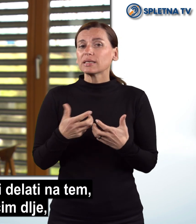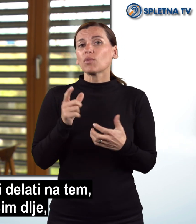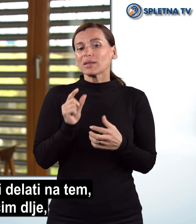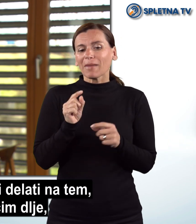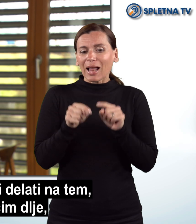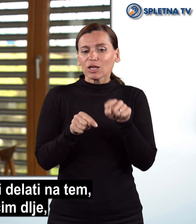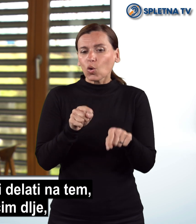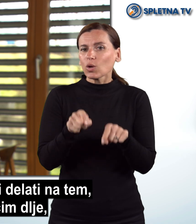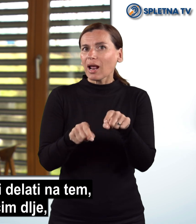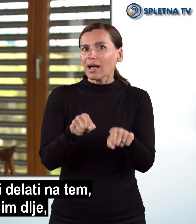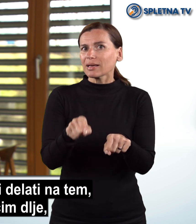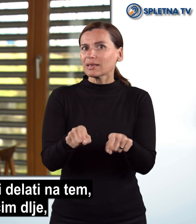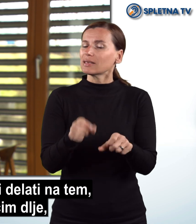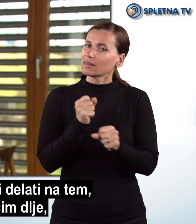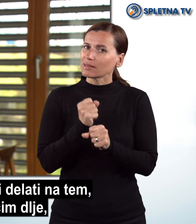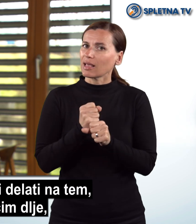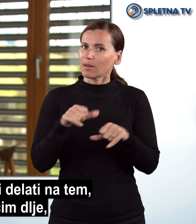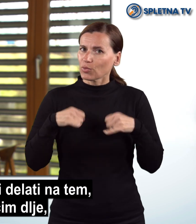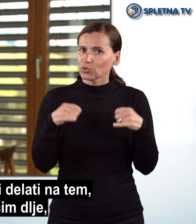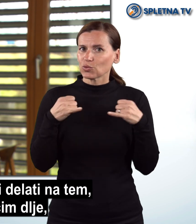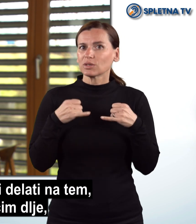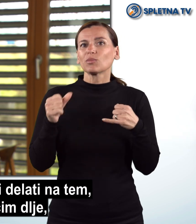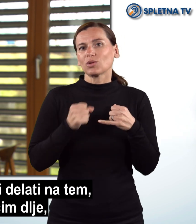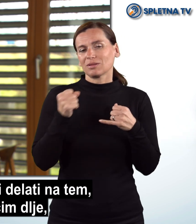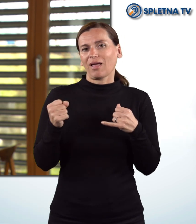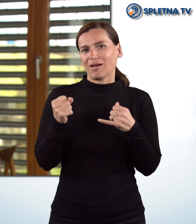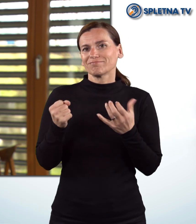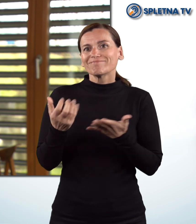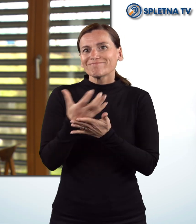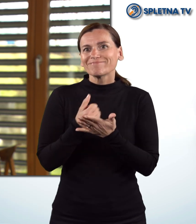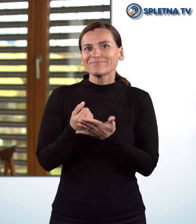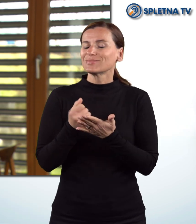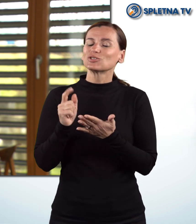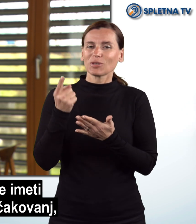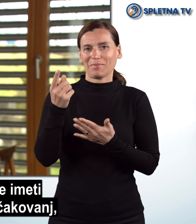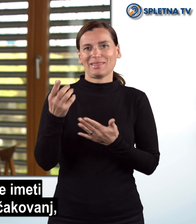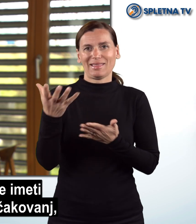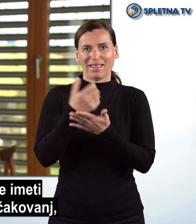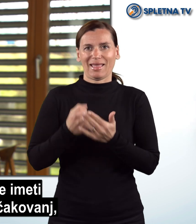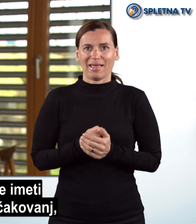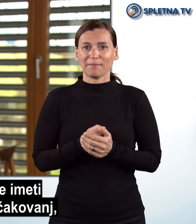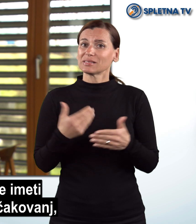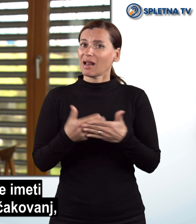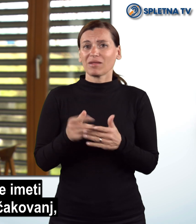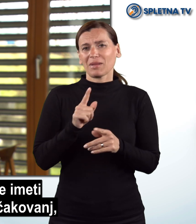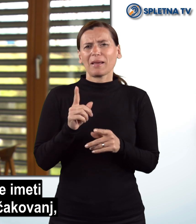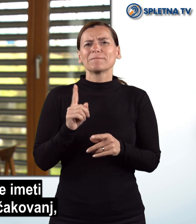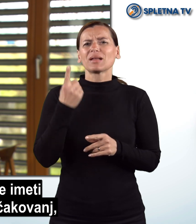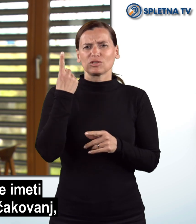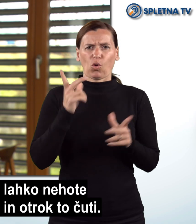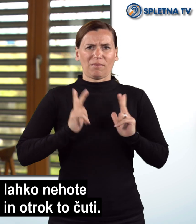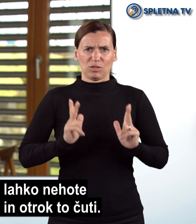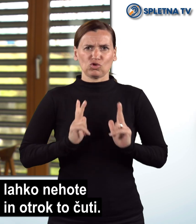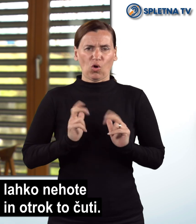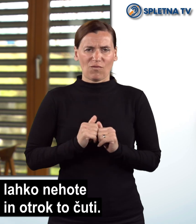majhnimi koraki delati na tem, da pridemo čim dlje. Ob tem pa ne imeti previsokih